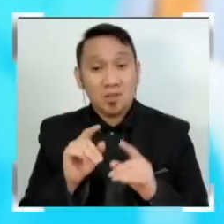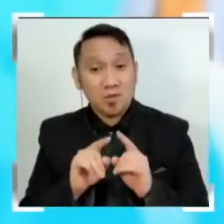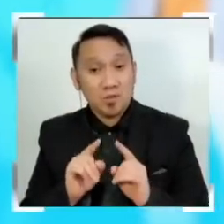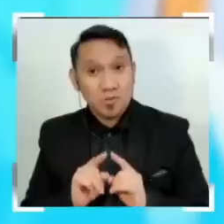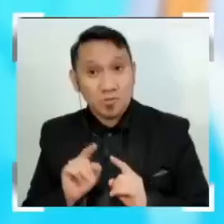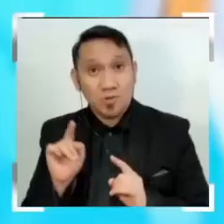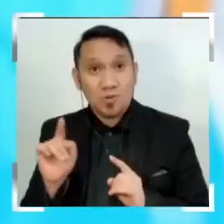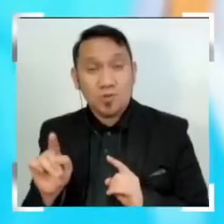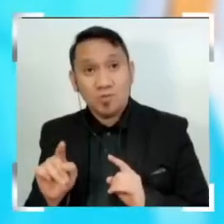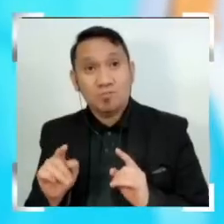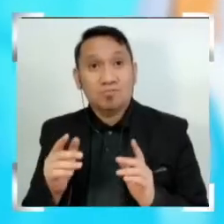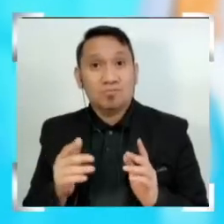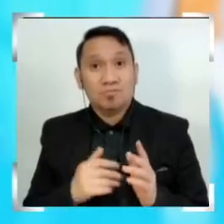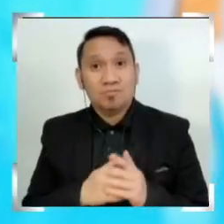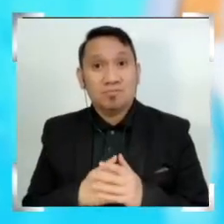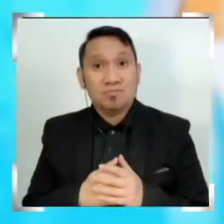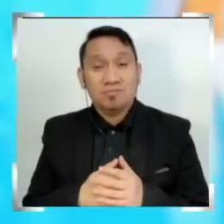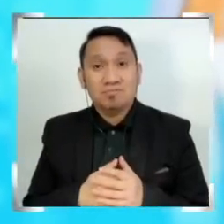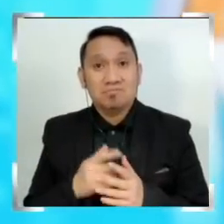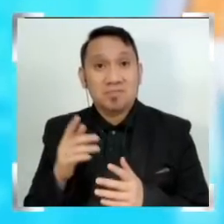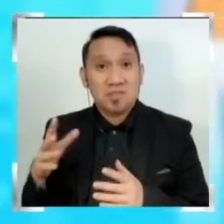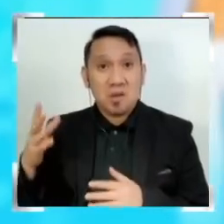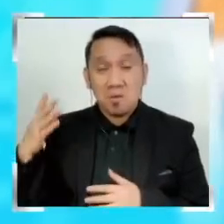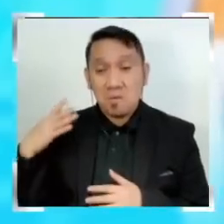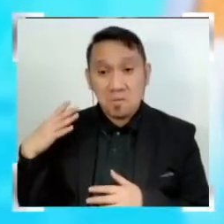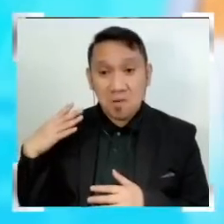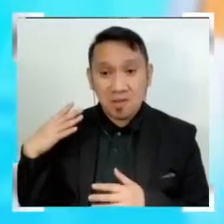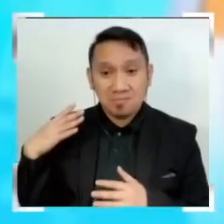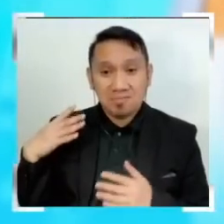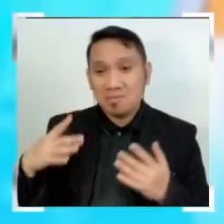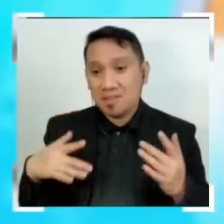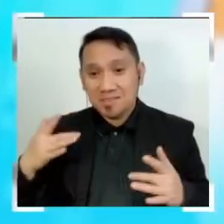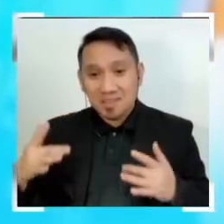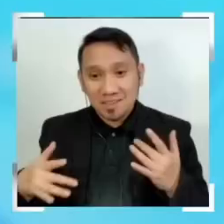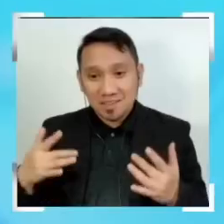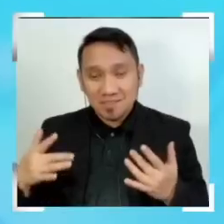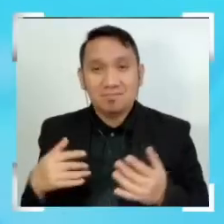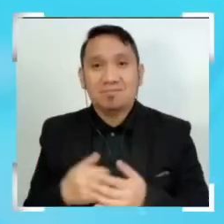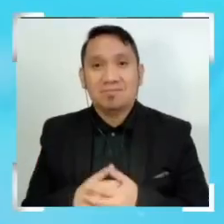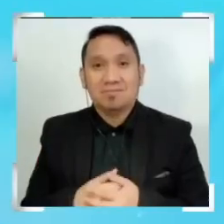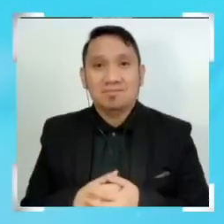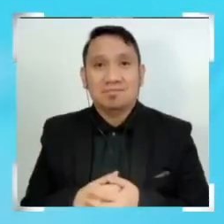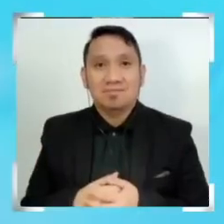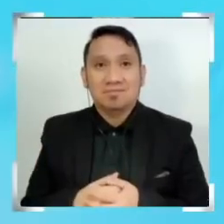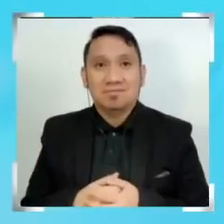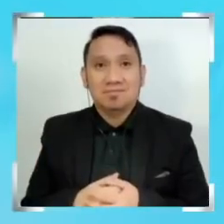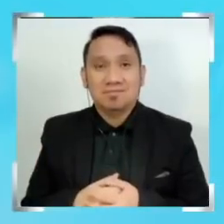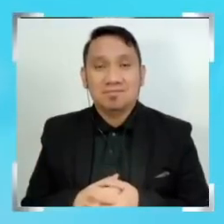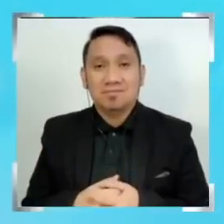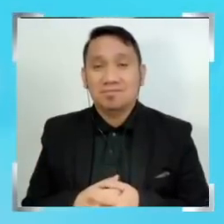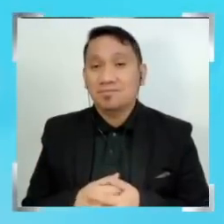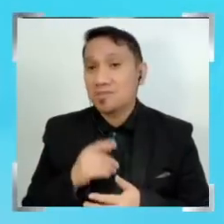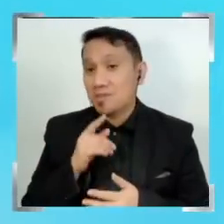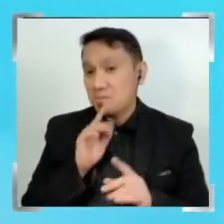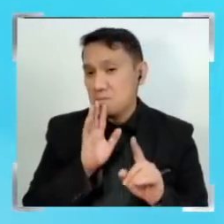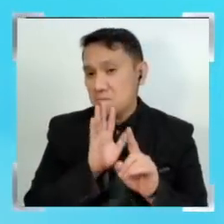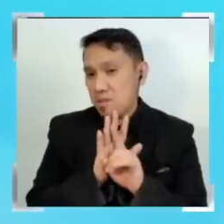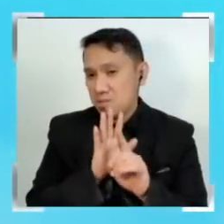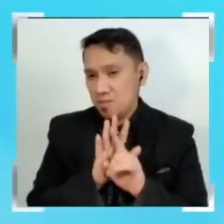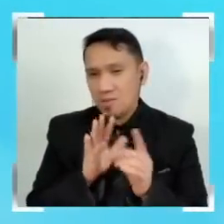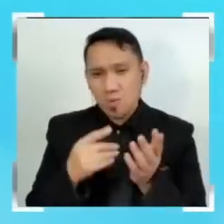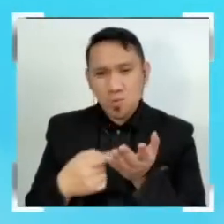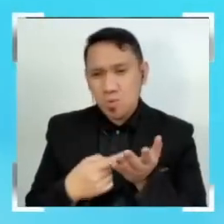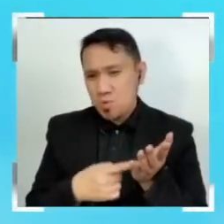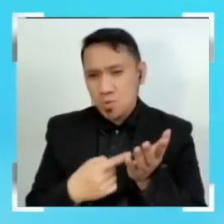madlang people can't wait na rin sa sayang dala ng noontime show. Certified trending at pinag-usapan pa